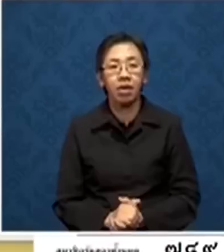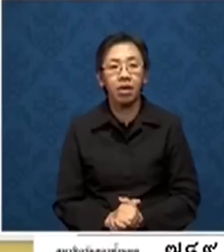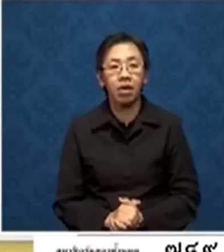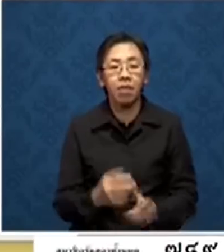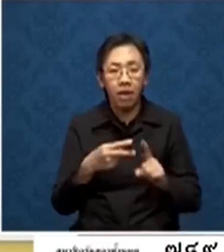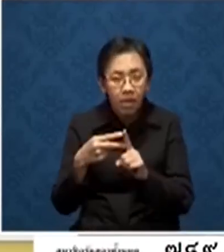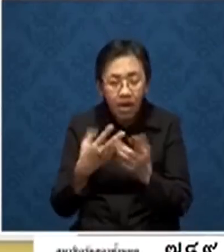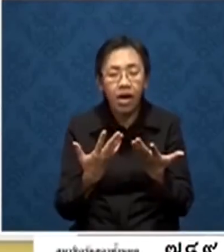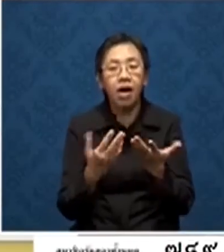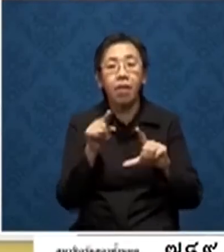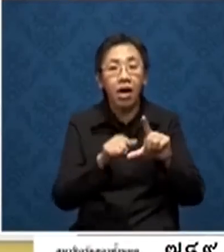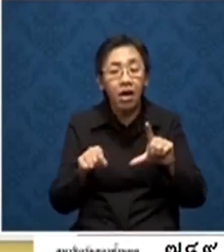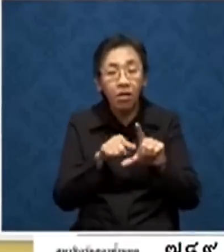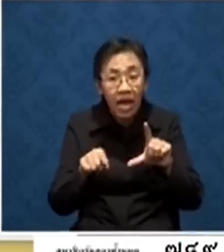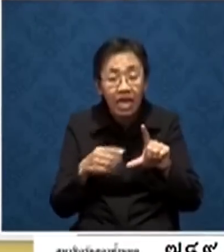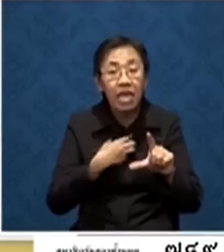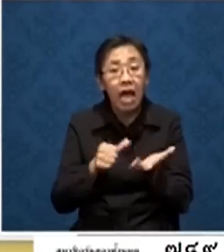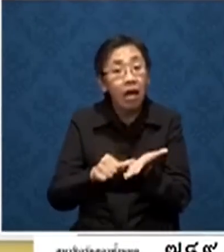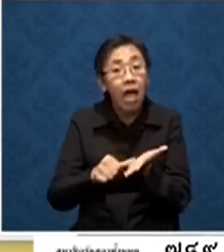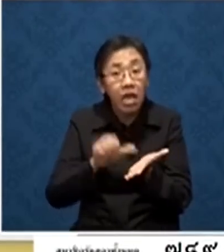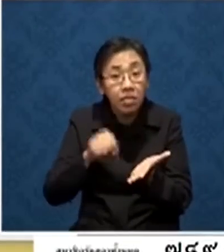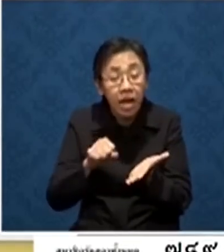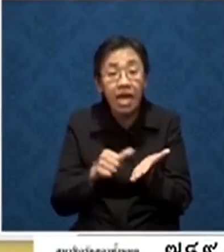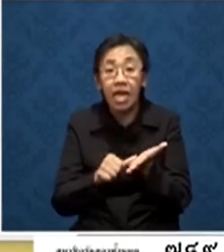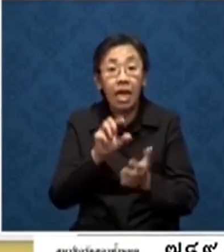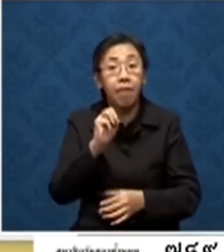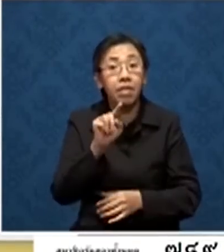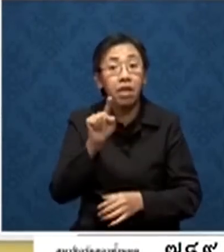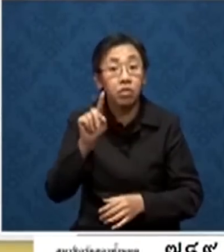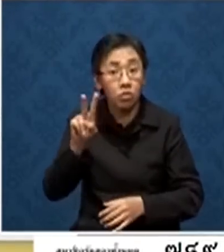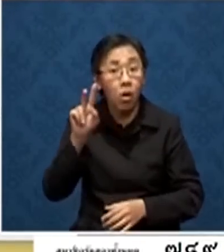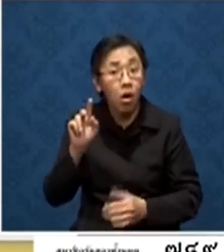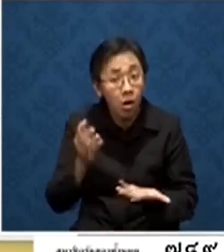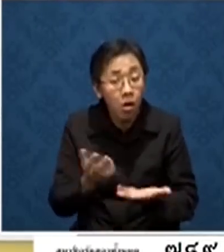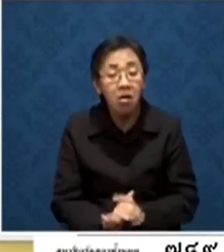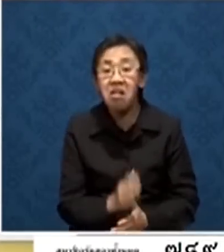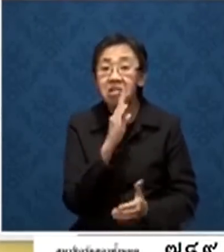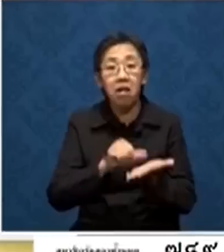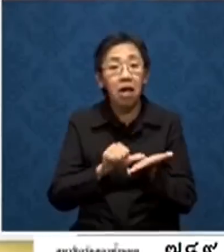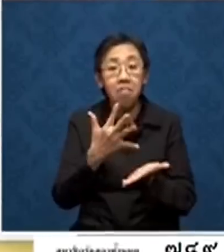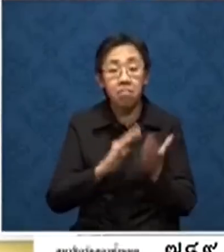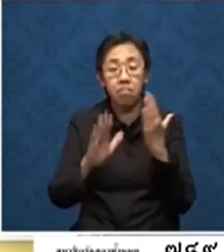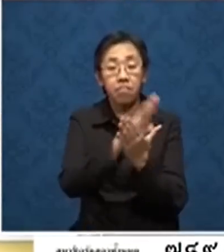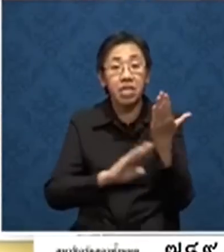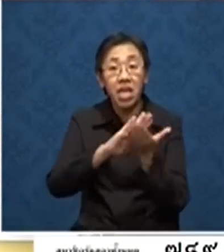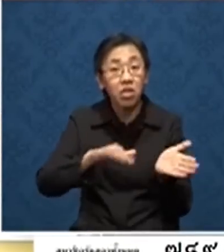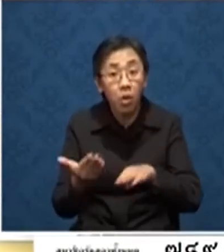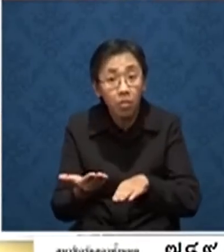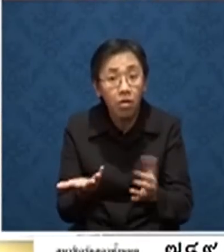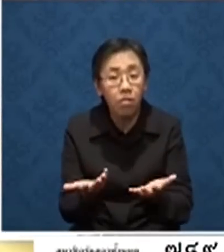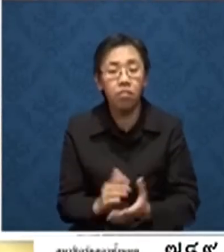พรรคเก่าไกลเกิดมาเพื่อแก้อย่างเดียวหรอกครับแก้ 1 1 2เหรอถ้าไม่แก้แล้ววันนี้ประเทศนี้